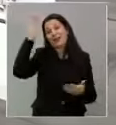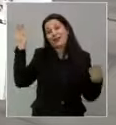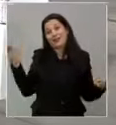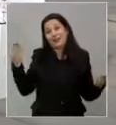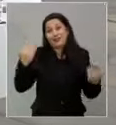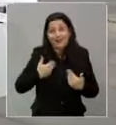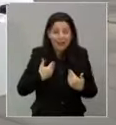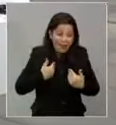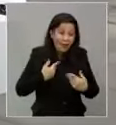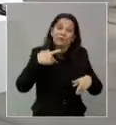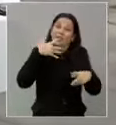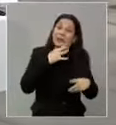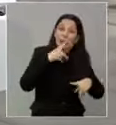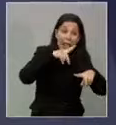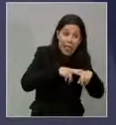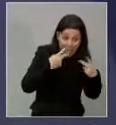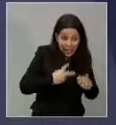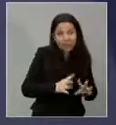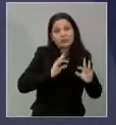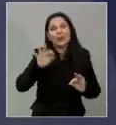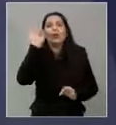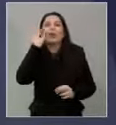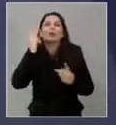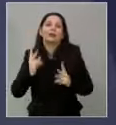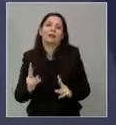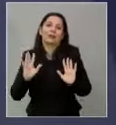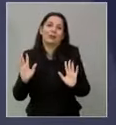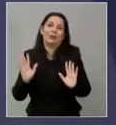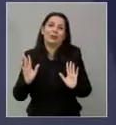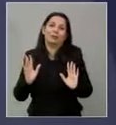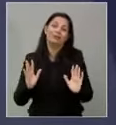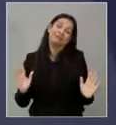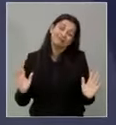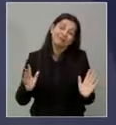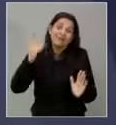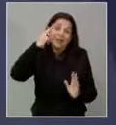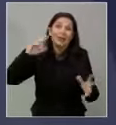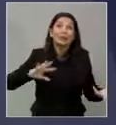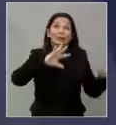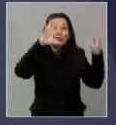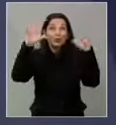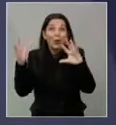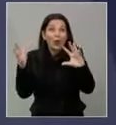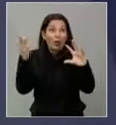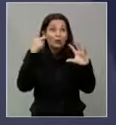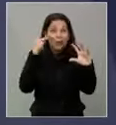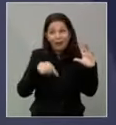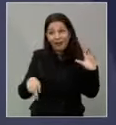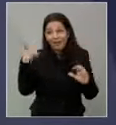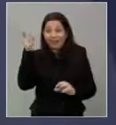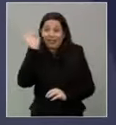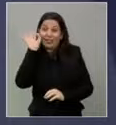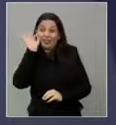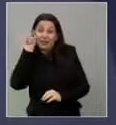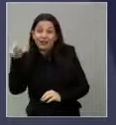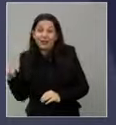Σαλονικιός. Λίγες πόλεις στον κόσμο μπορούν να αντιπαραβάλουν τη φυσική ομορφιά, τον